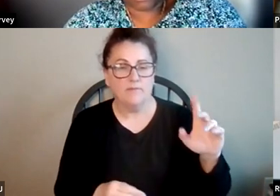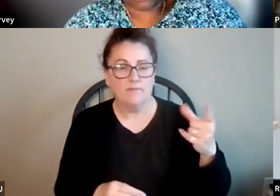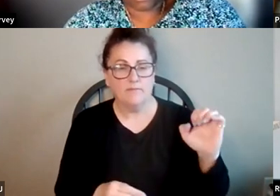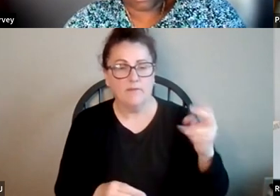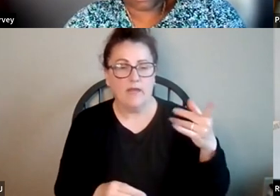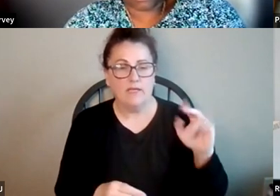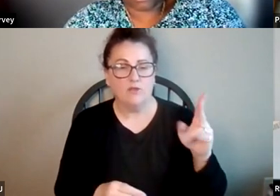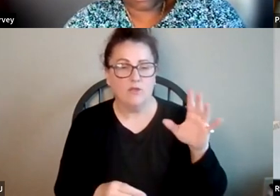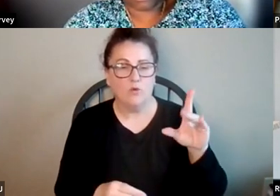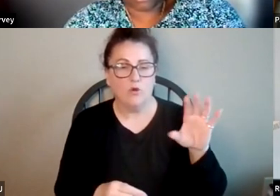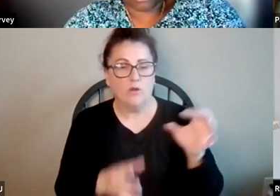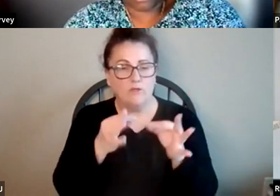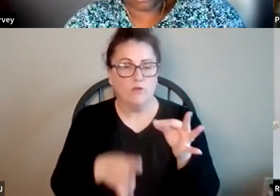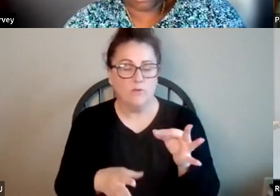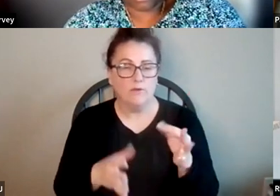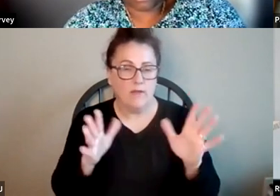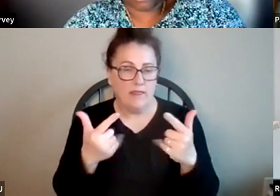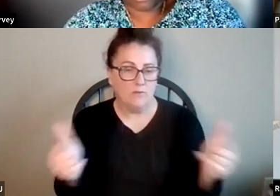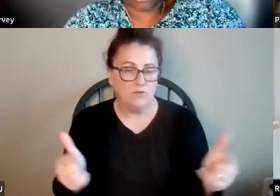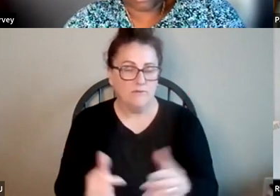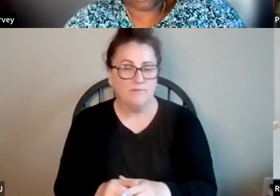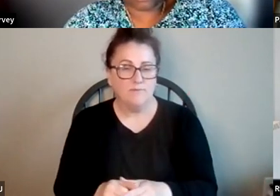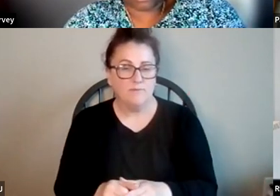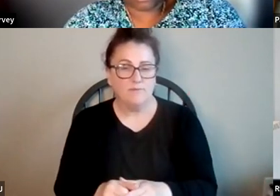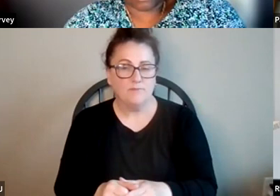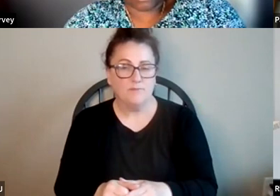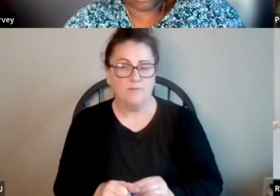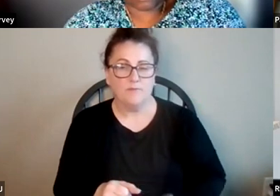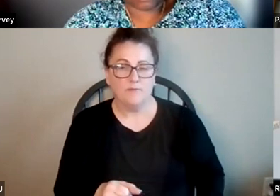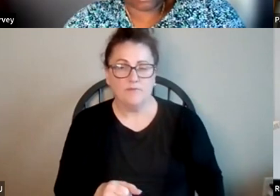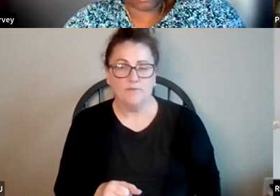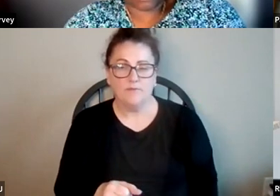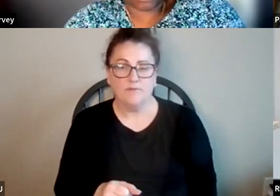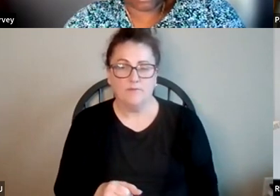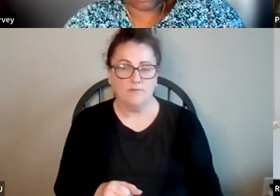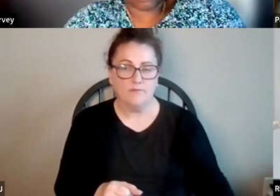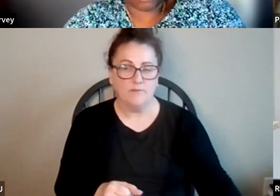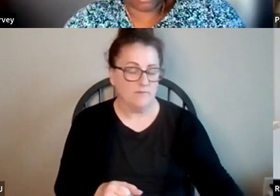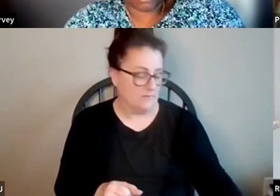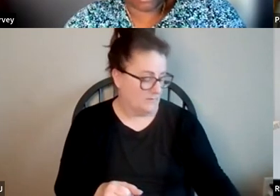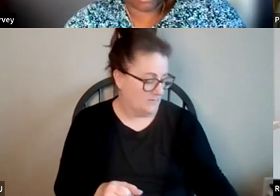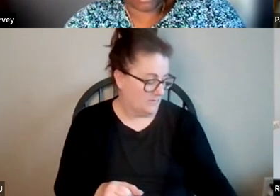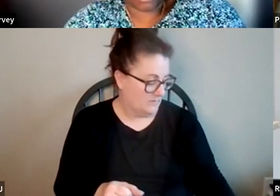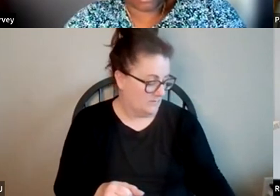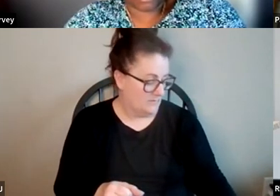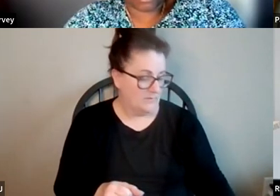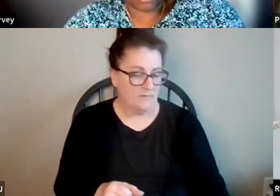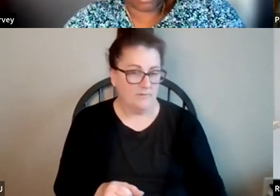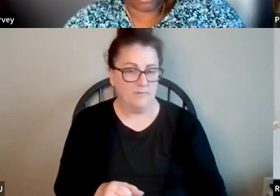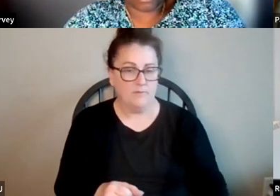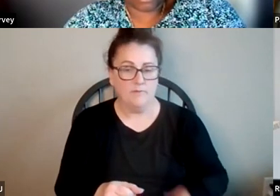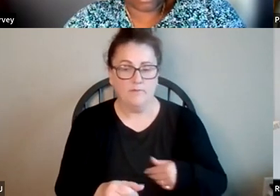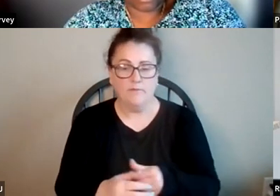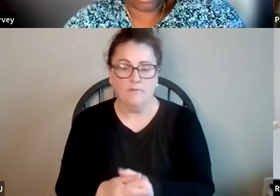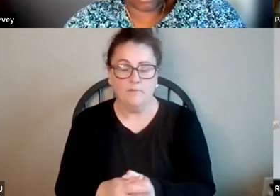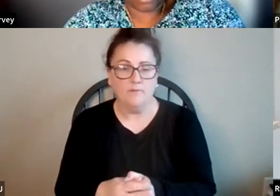Creole interpreter. Bonsoir tout le monde. C'est un réel plaisir pour moi interpréter pour nous soir en créole haïtien.